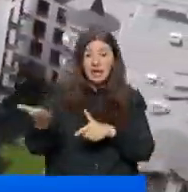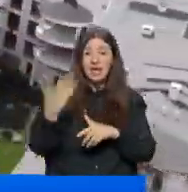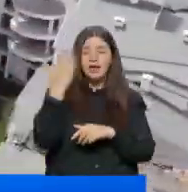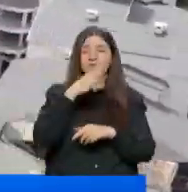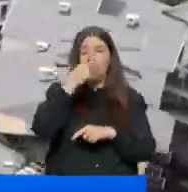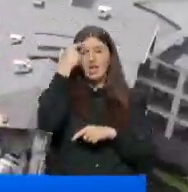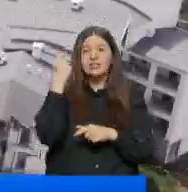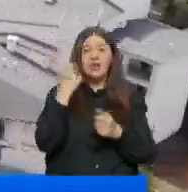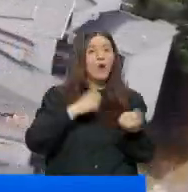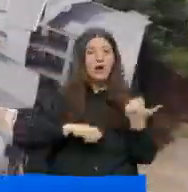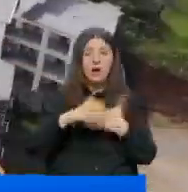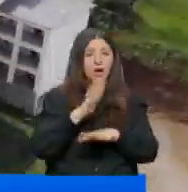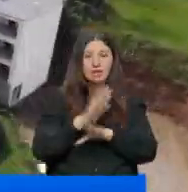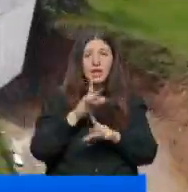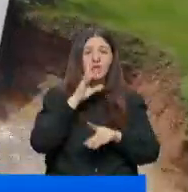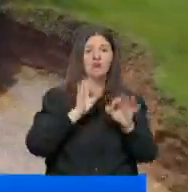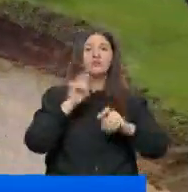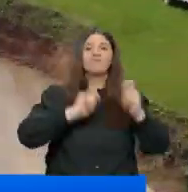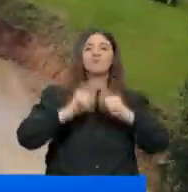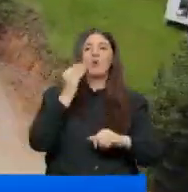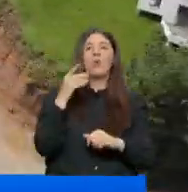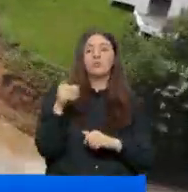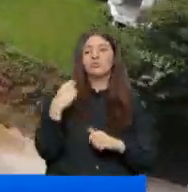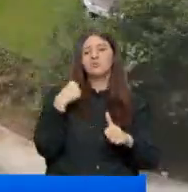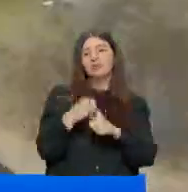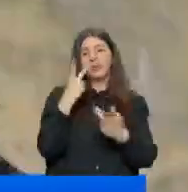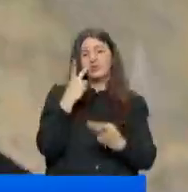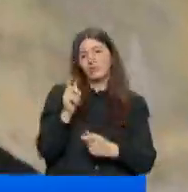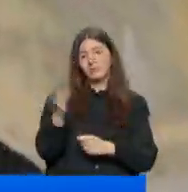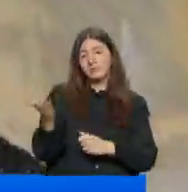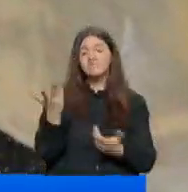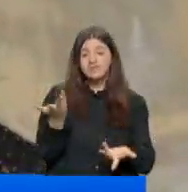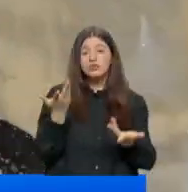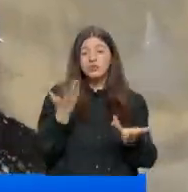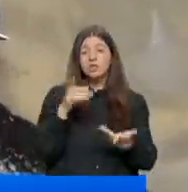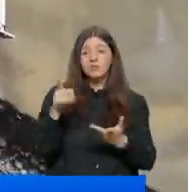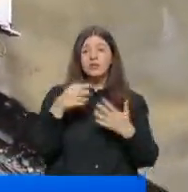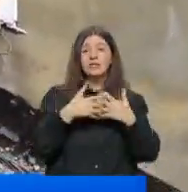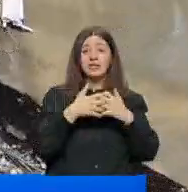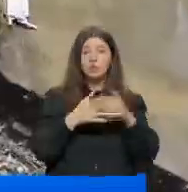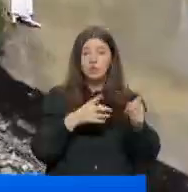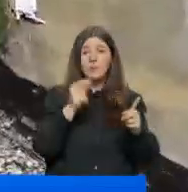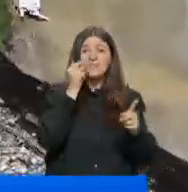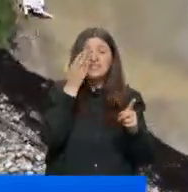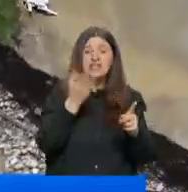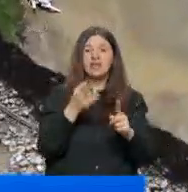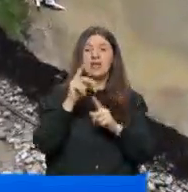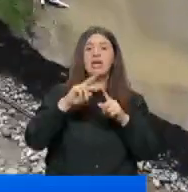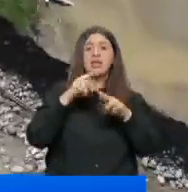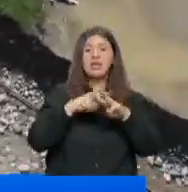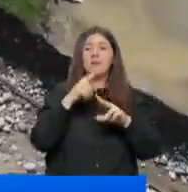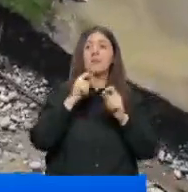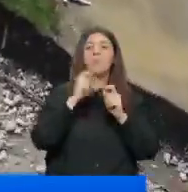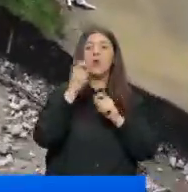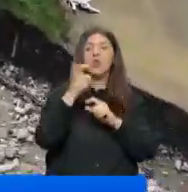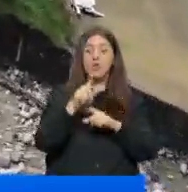Karadeniz'in kaderinin afet değil, kontrolsüz yapılaşma olduğunu bir kez daha gösterdi. Üstelik bunu Kastamonu'da bizzat İnebolu AK Parti ilçe